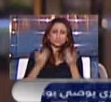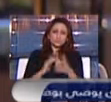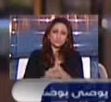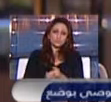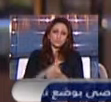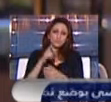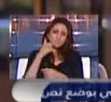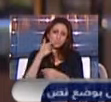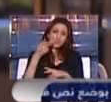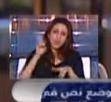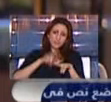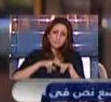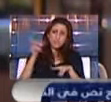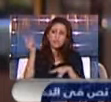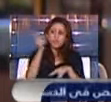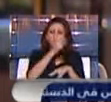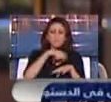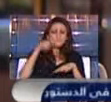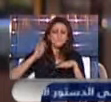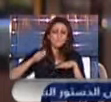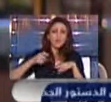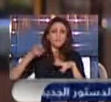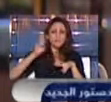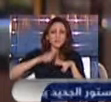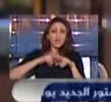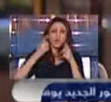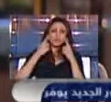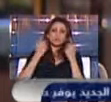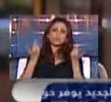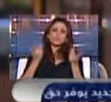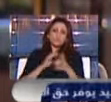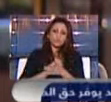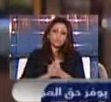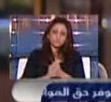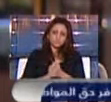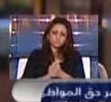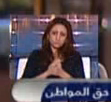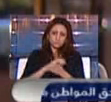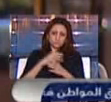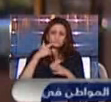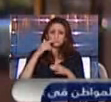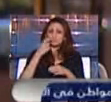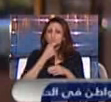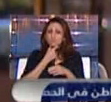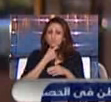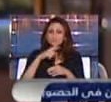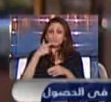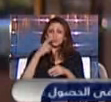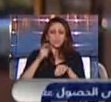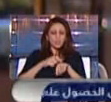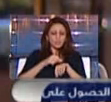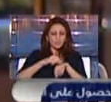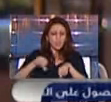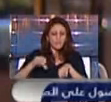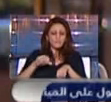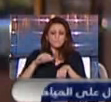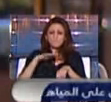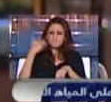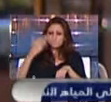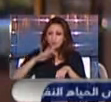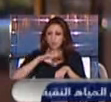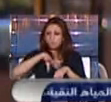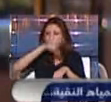هو قال هيتعادل محاكمات تاني، وهو فعلا من يوم مسك قال انا فعلا دم الشهداء في رقبتي،